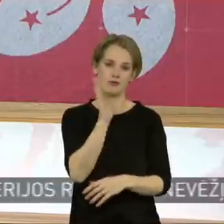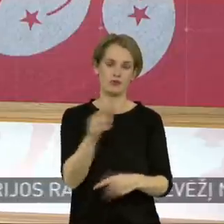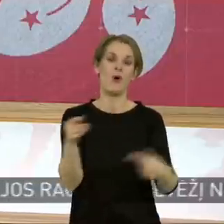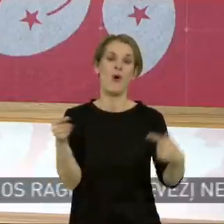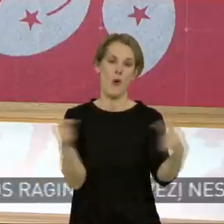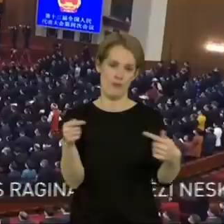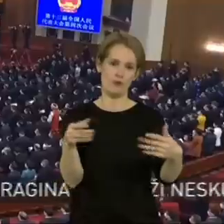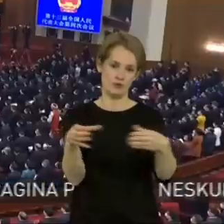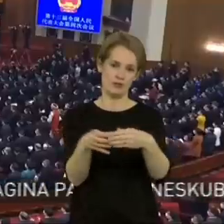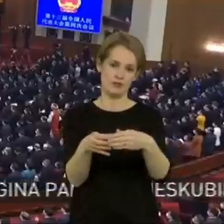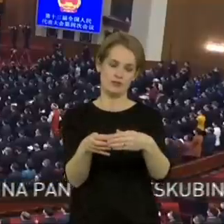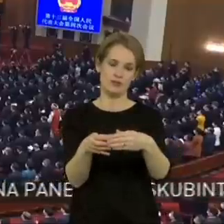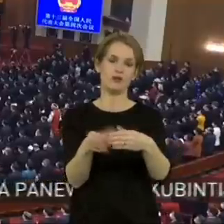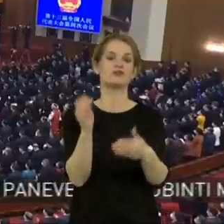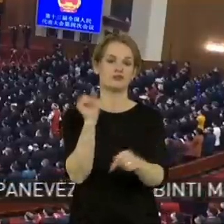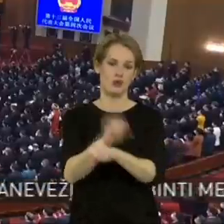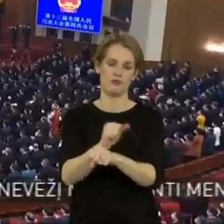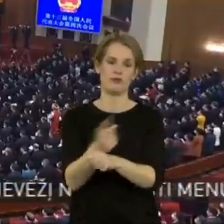opozicijai.